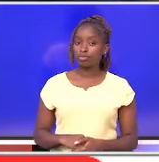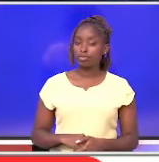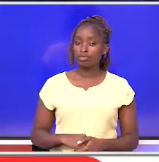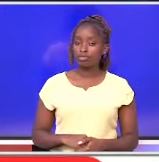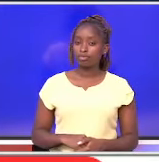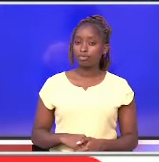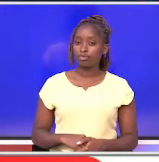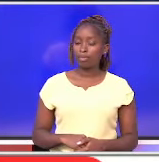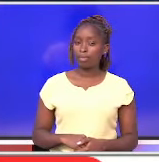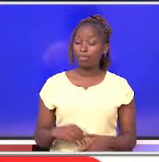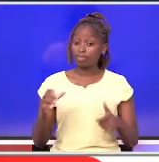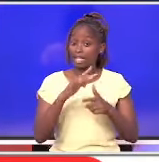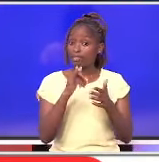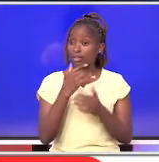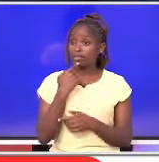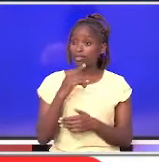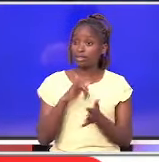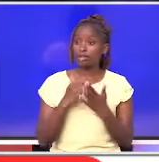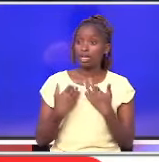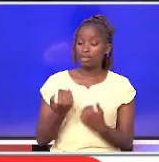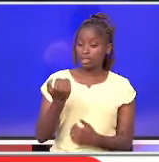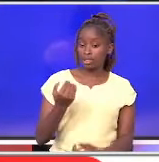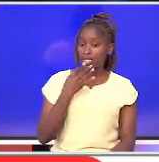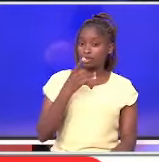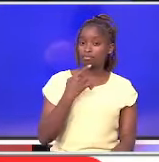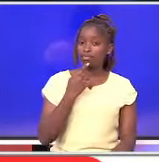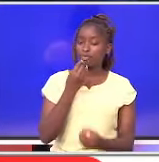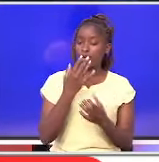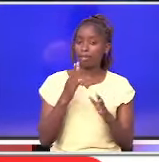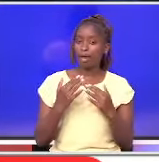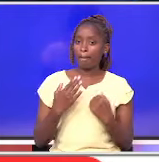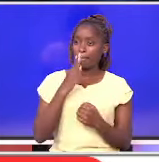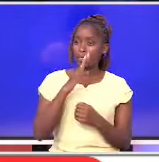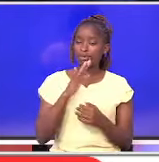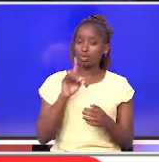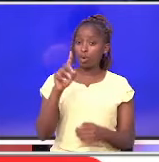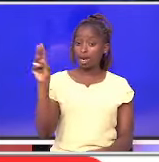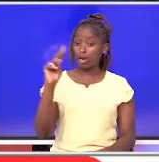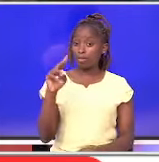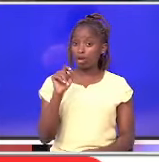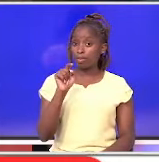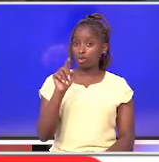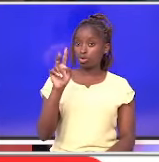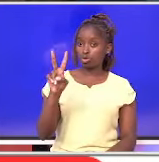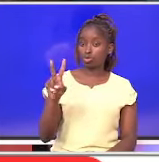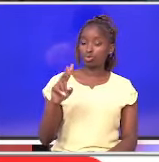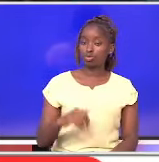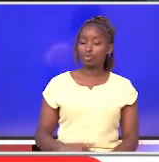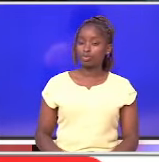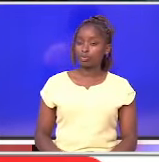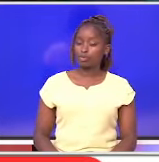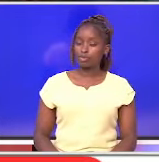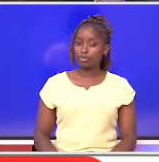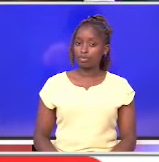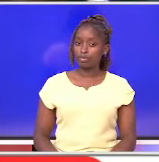351,000. Hata hivyo alikiri kuwa mwanaye alimfahamisha kuwa ada yote ya muhula ilikuwa ni milioni 1.2. Walisema advert ilikuwa inasema